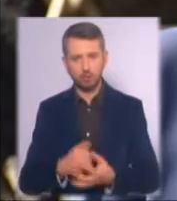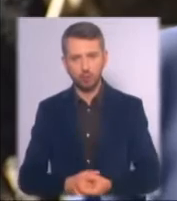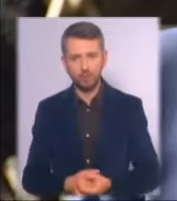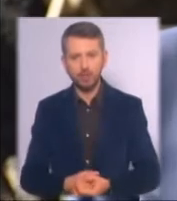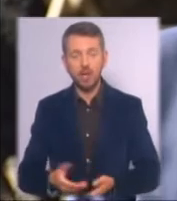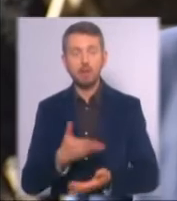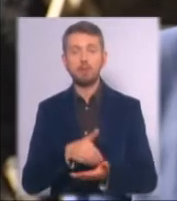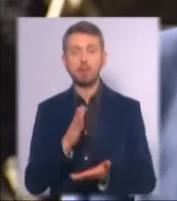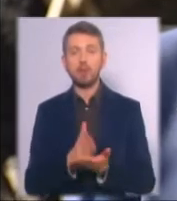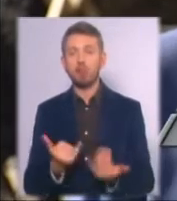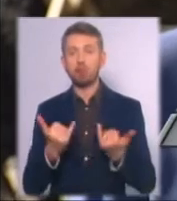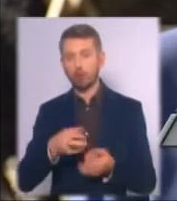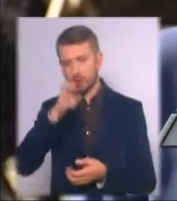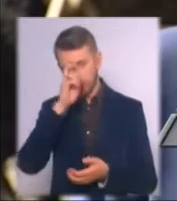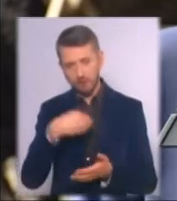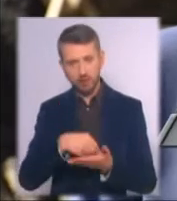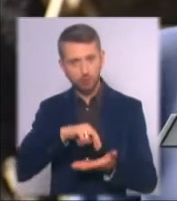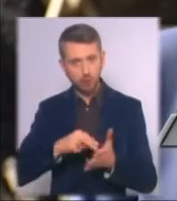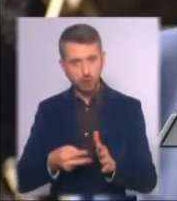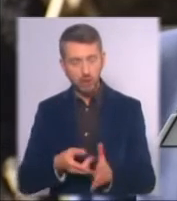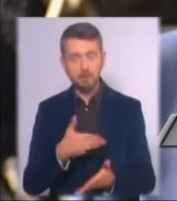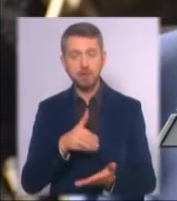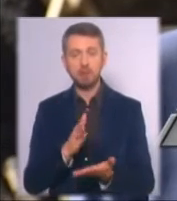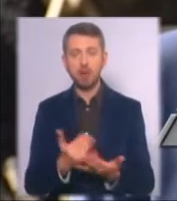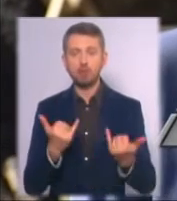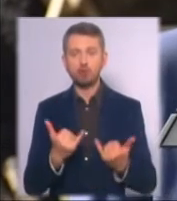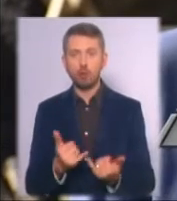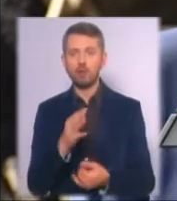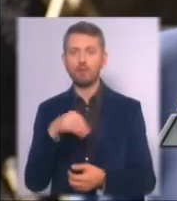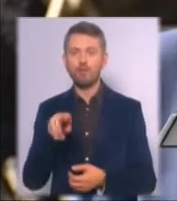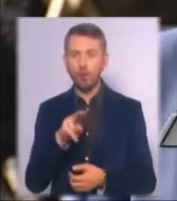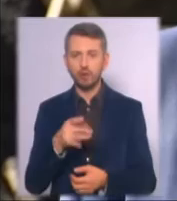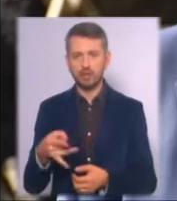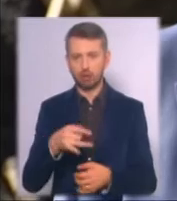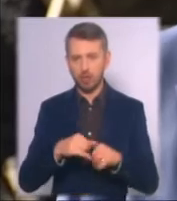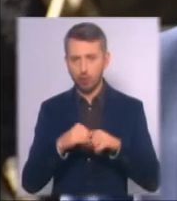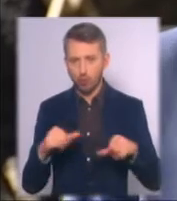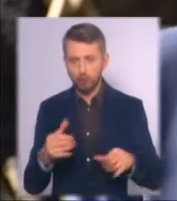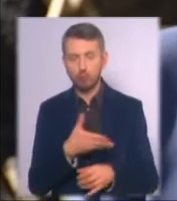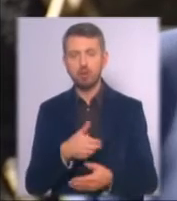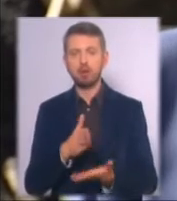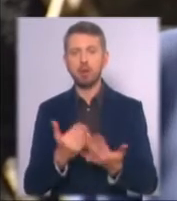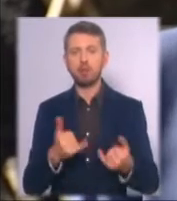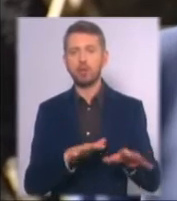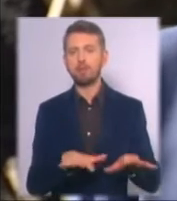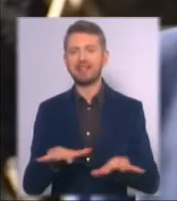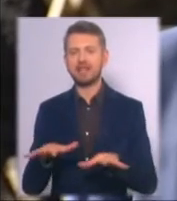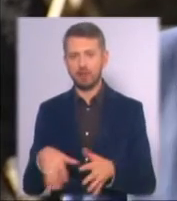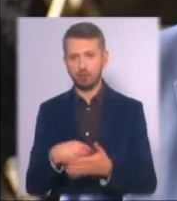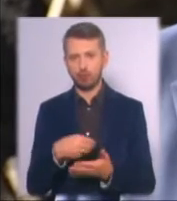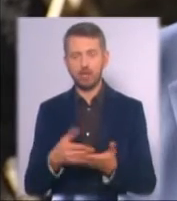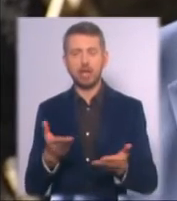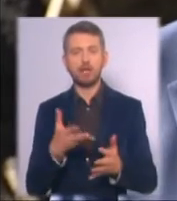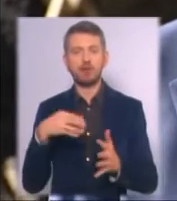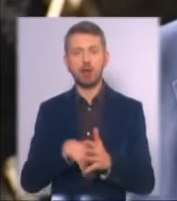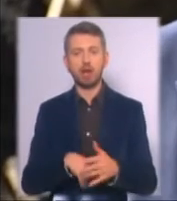Ми маємо сьогодні державний бюджет, ми маємо сьогодні фонд регіонального розвитку, ми маємо сьогодні місцеві бюджети, які в рамках децентралізації